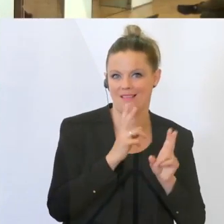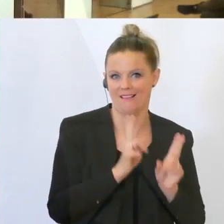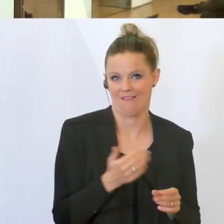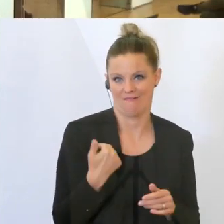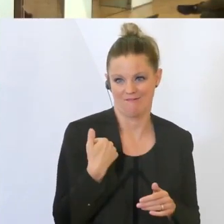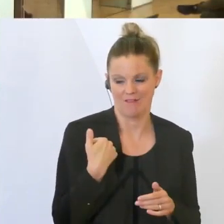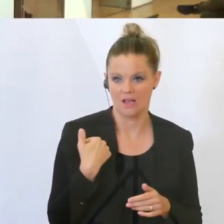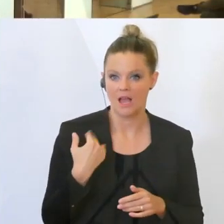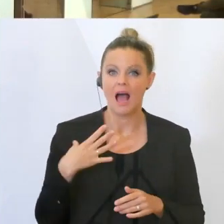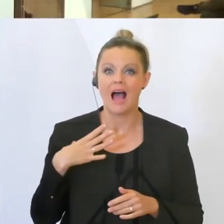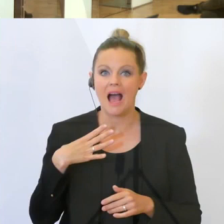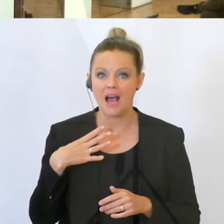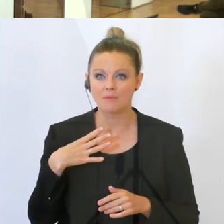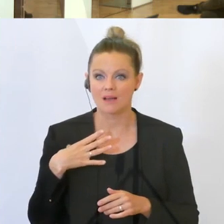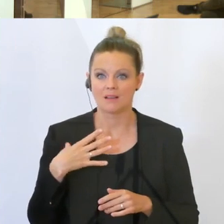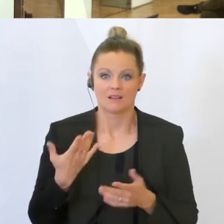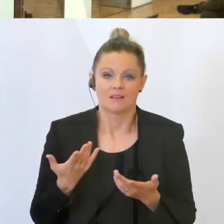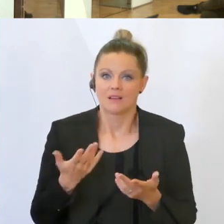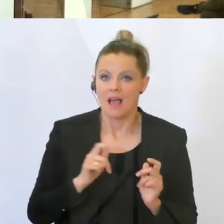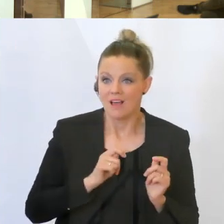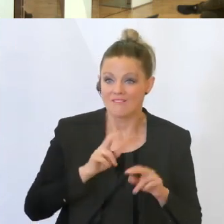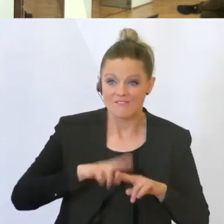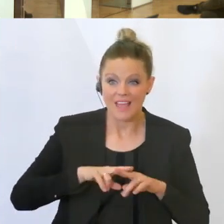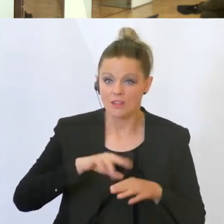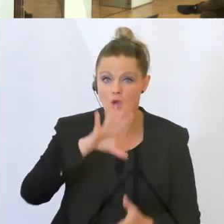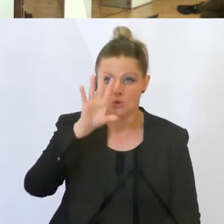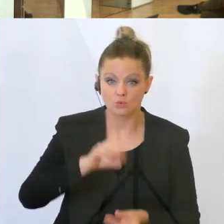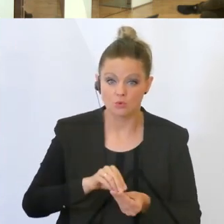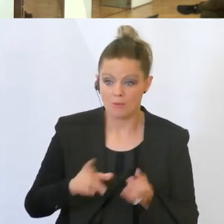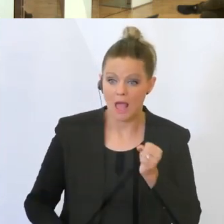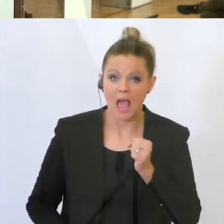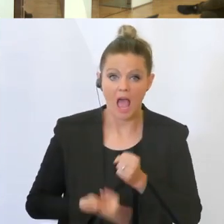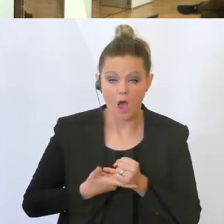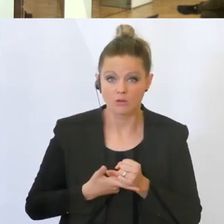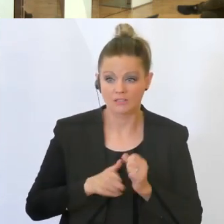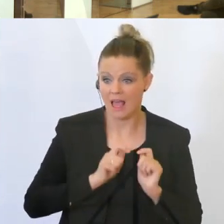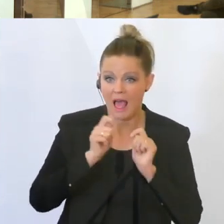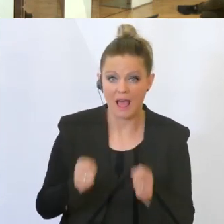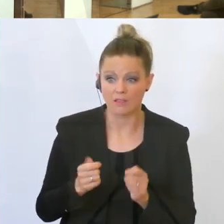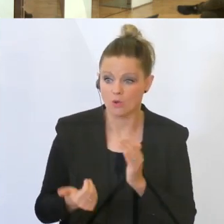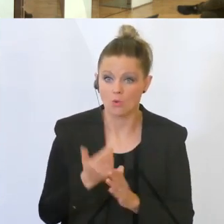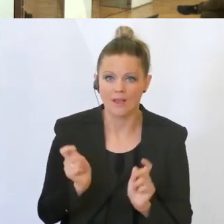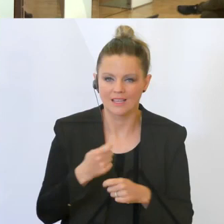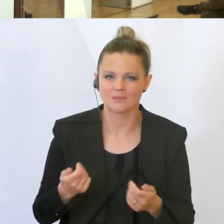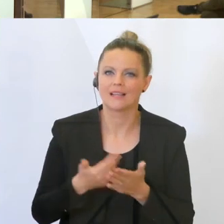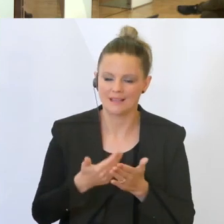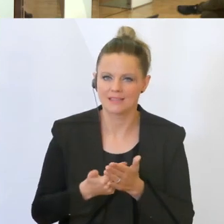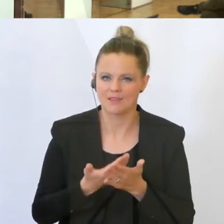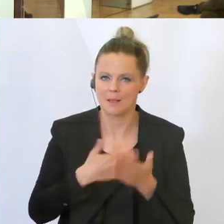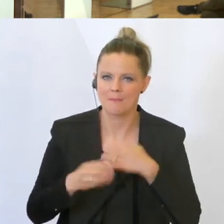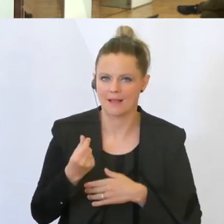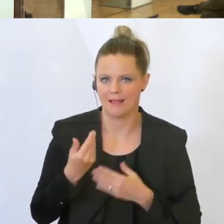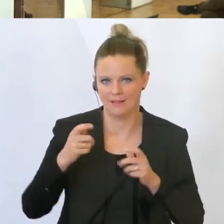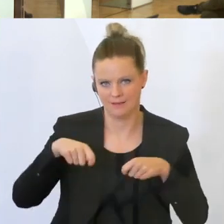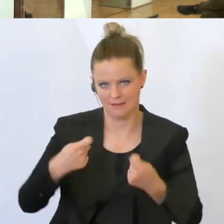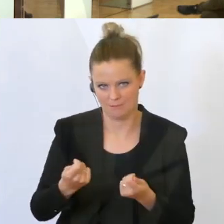diese zur Verfügung gestellte Summe ausgeschöpft wäre. Und deswegen sind wir bereit, da auch mehr Geld in die Hand zu nehmen. Danke. Dann die Frau Helm